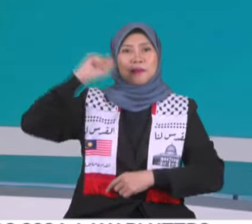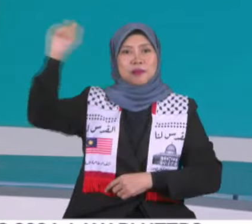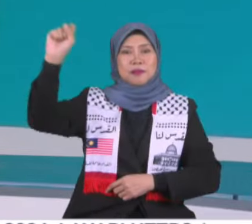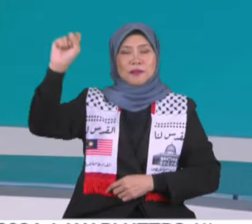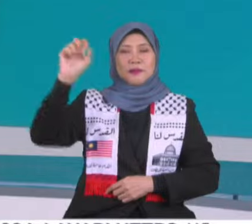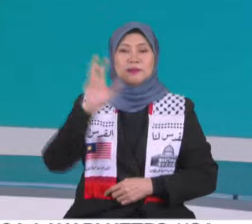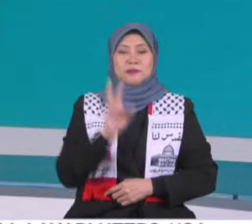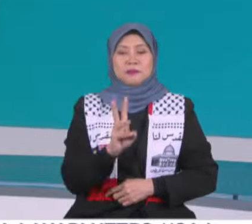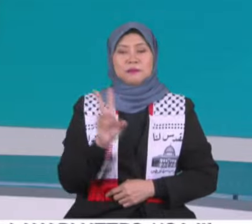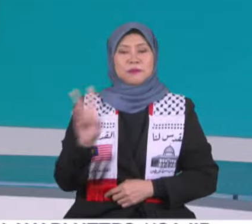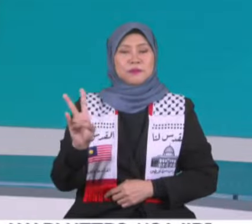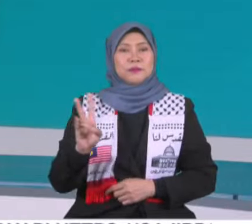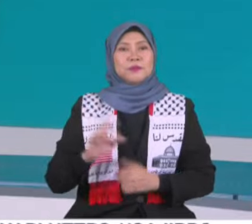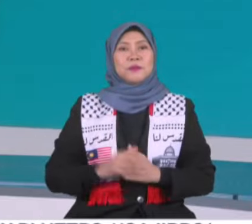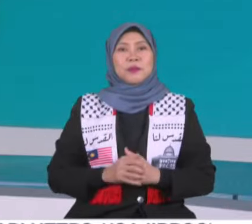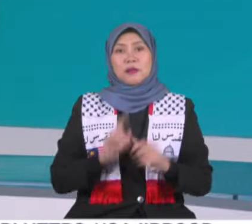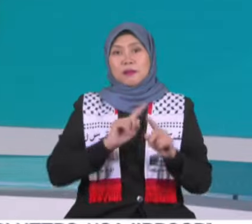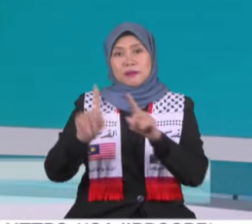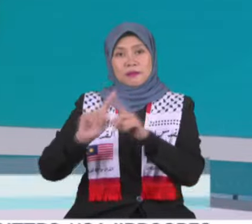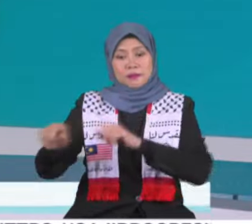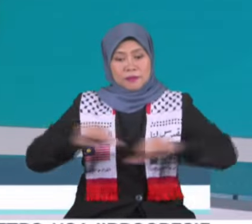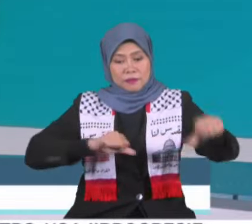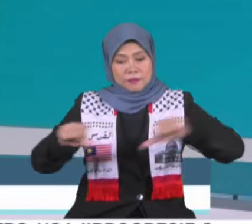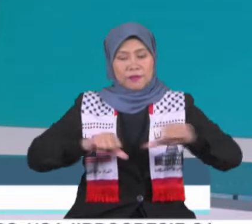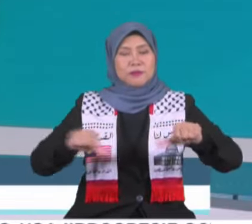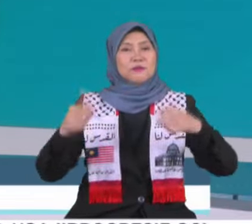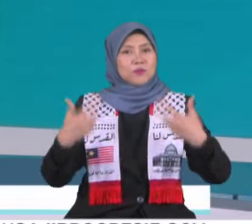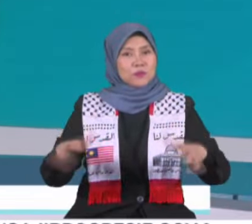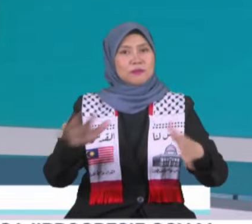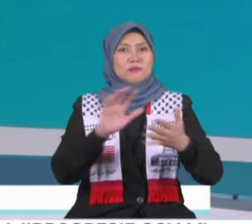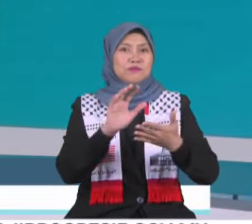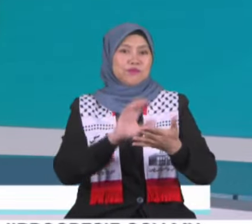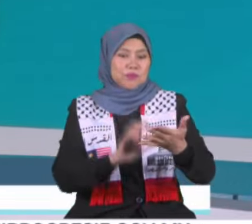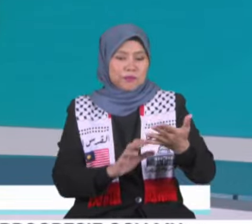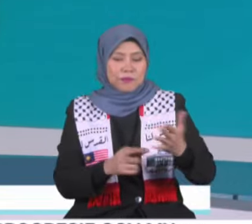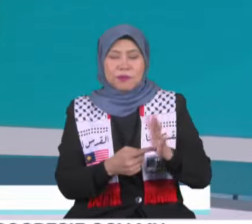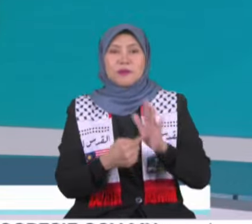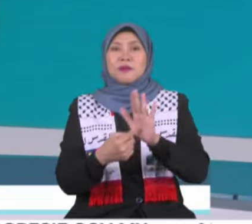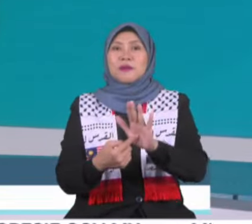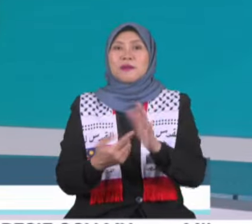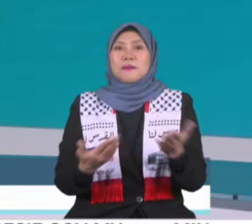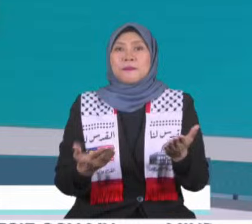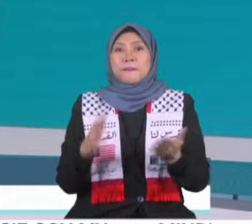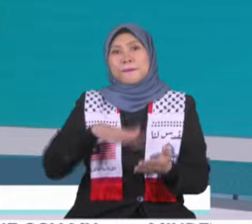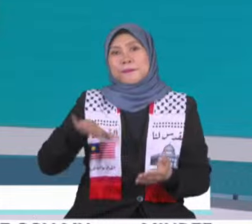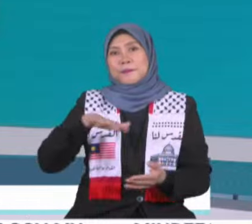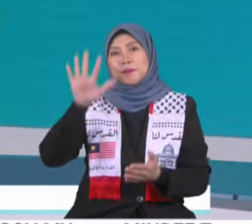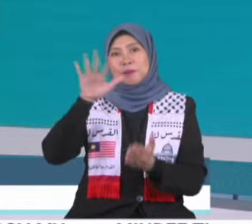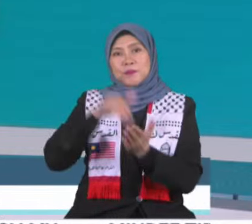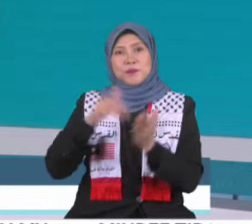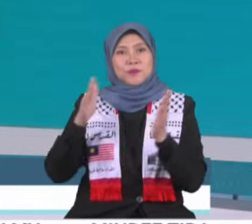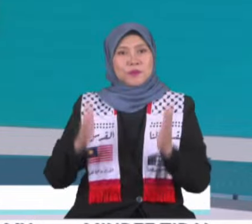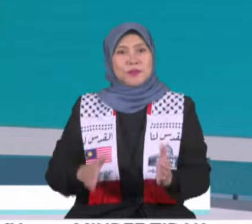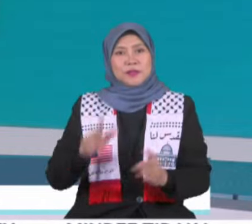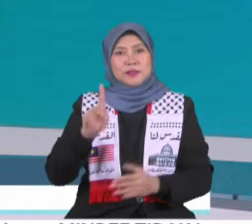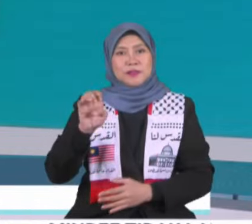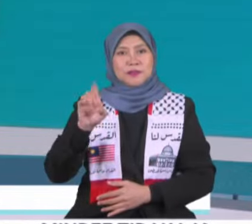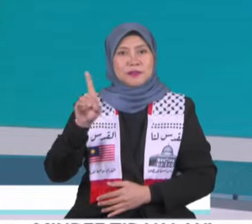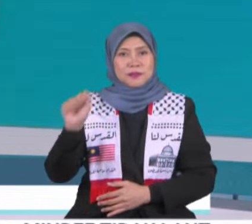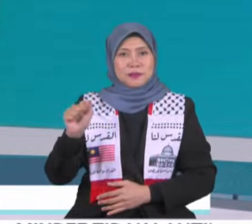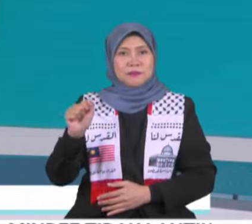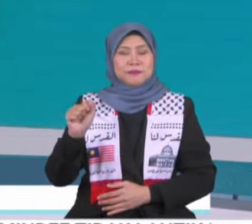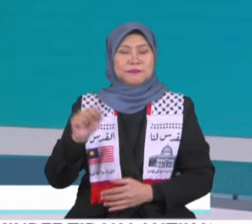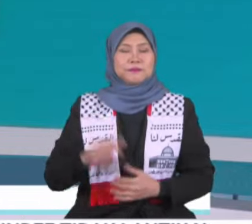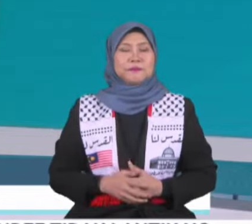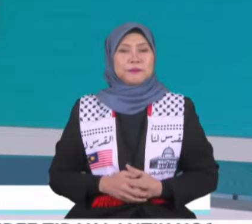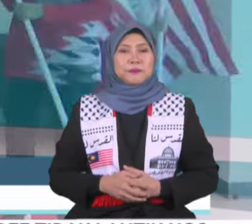Kemerdekaan yang ke-67. Pelbagai aktiviti telah dirangka termasuk melibatkan kira-kira 5,000 warga desa KEDA di negeri